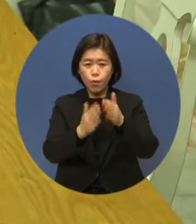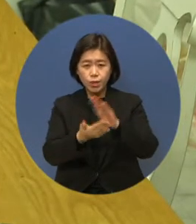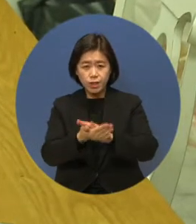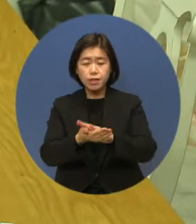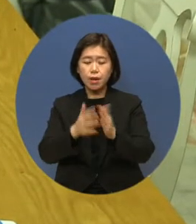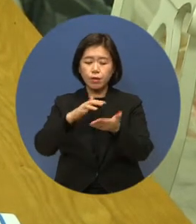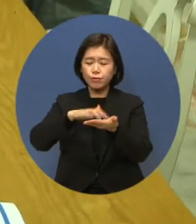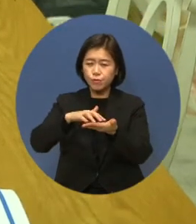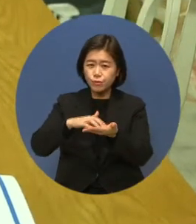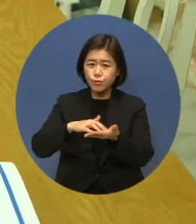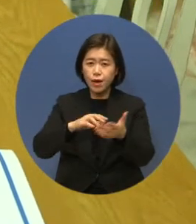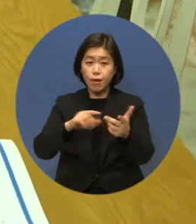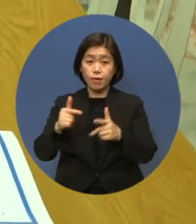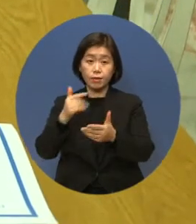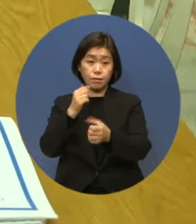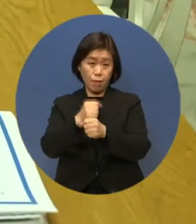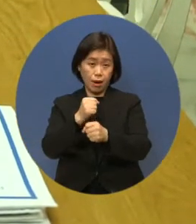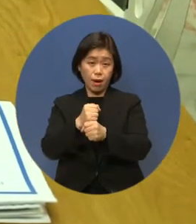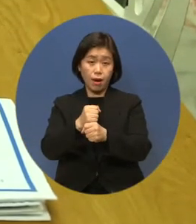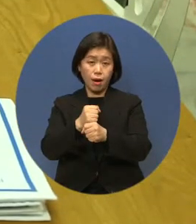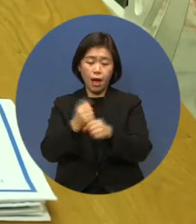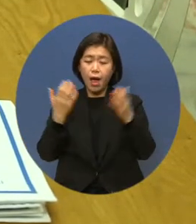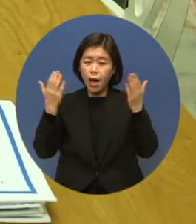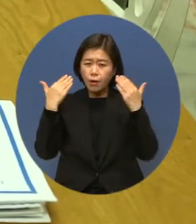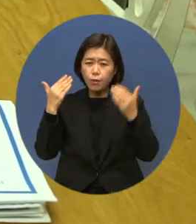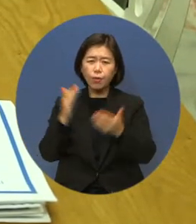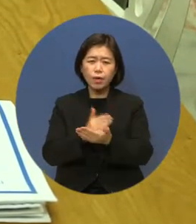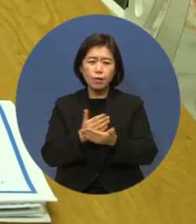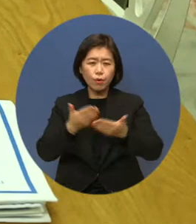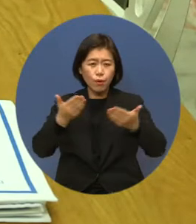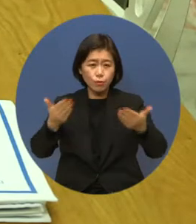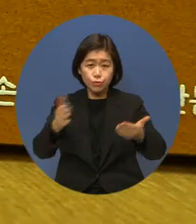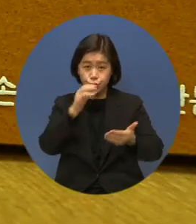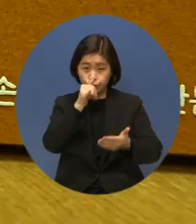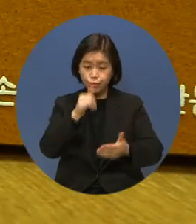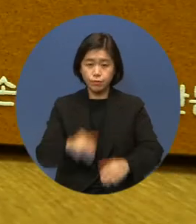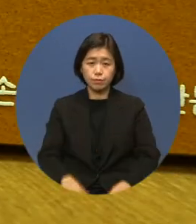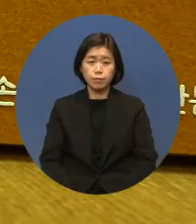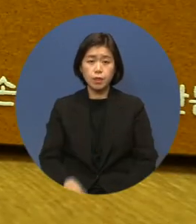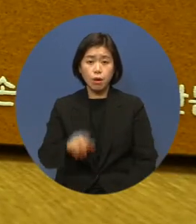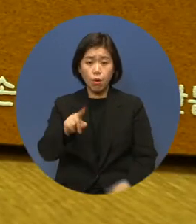가정으로 보급되었는데요. 어떤 계기가 그녀를 이곳으로 이끌었을까요?